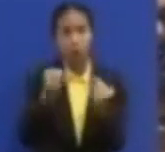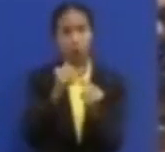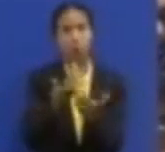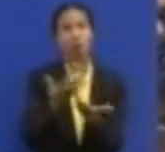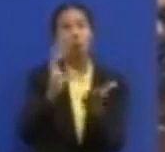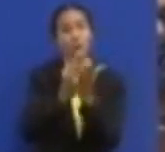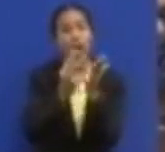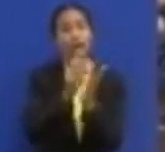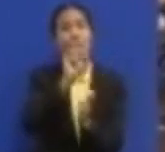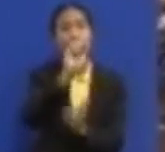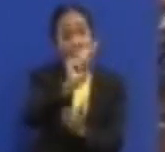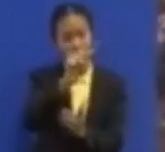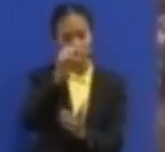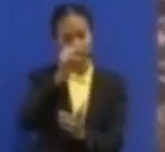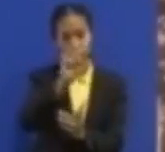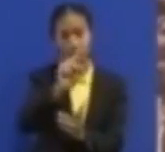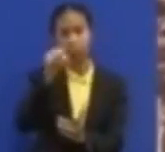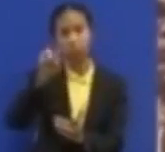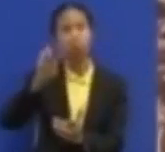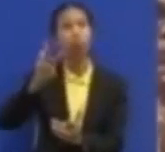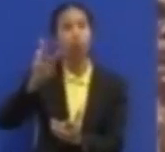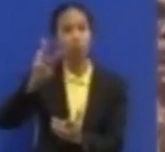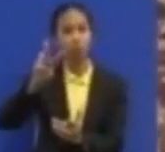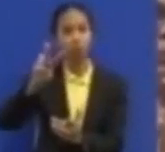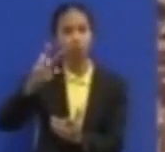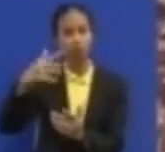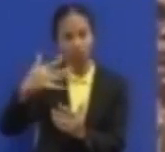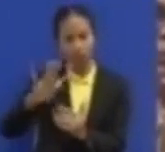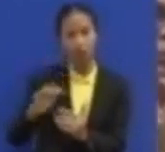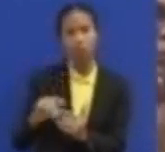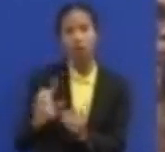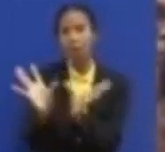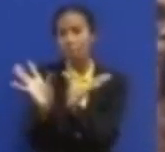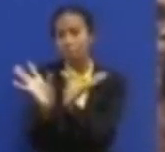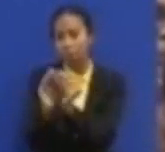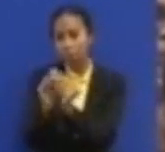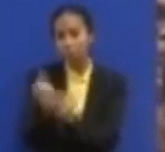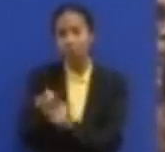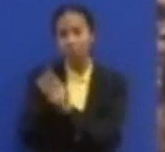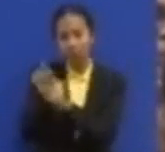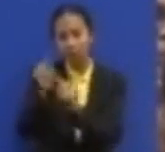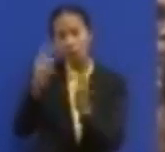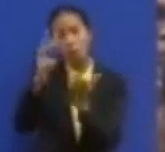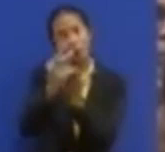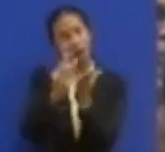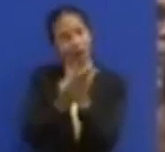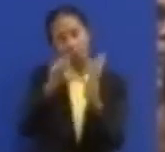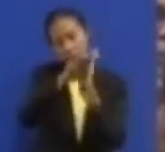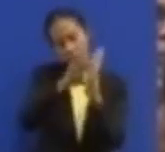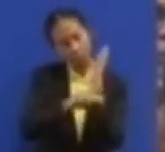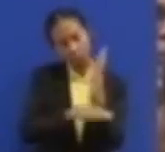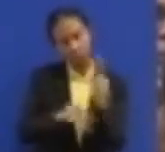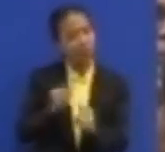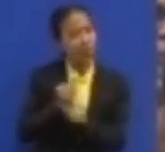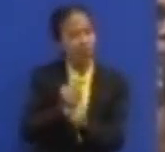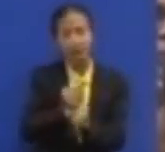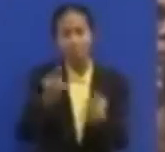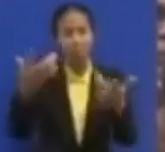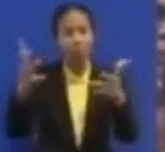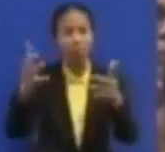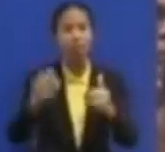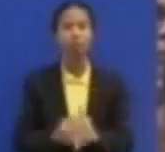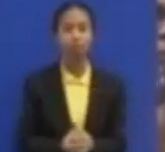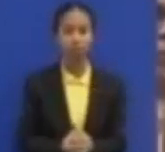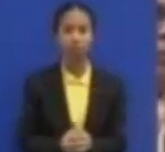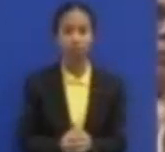ล้วจะไม่มีการประชุมเป็นไปตามระเบียบวาระซึ่งไม่เป็นไปตามข้อบังคับข้อที่21นะ